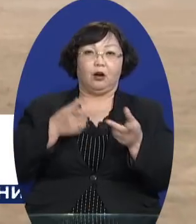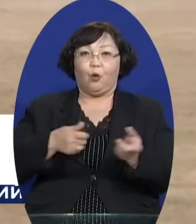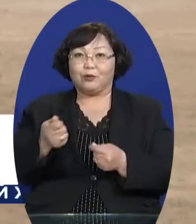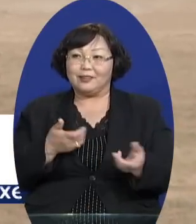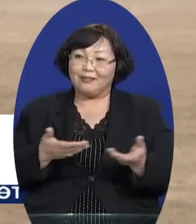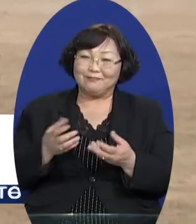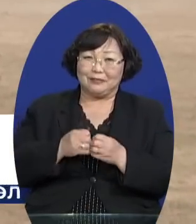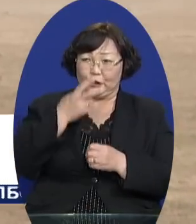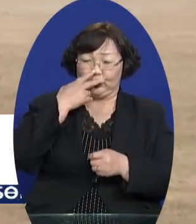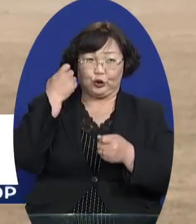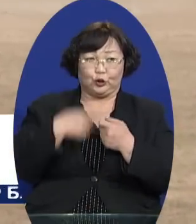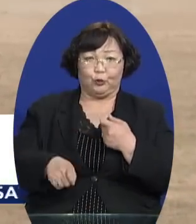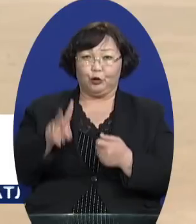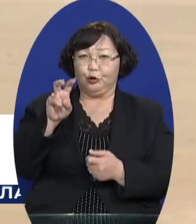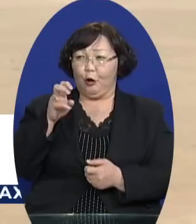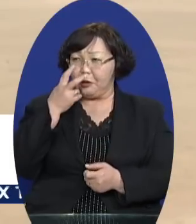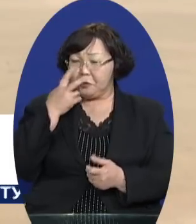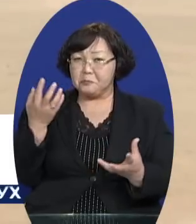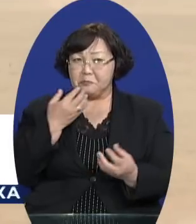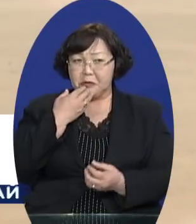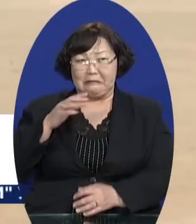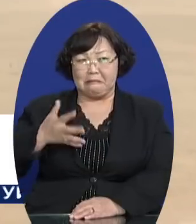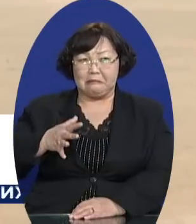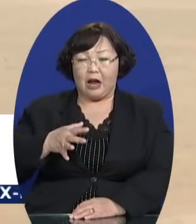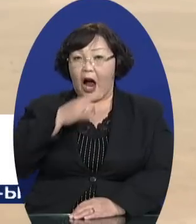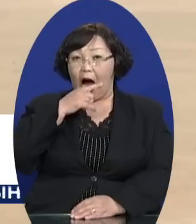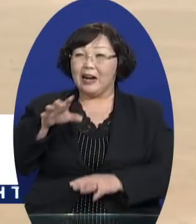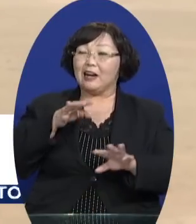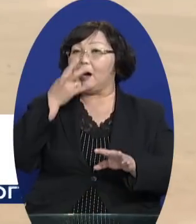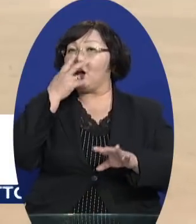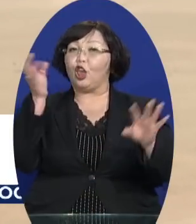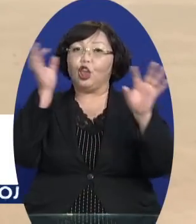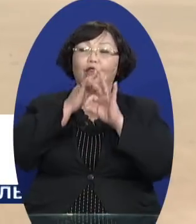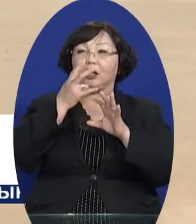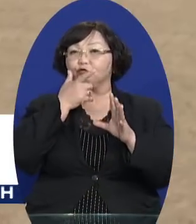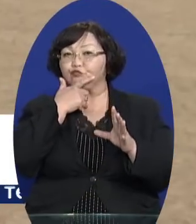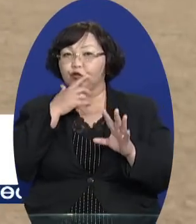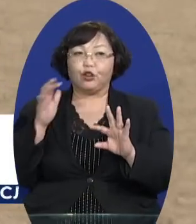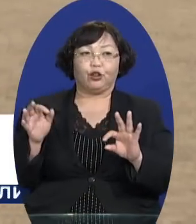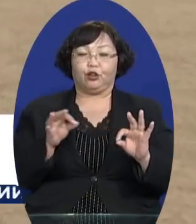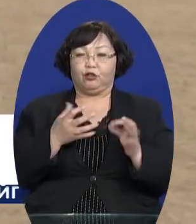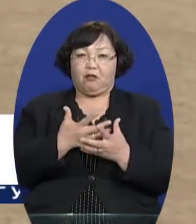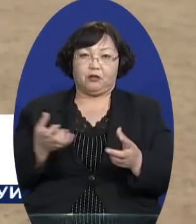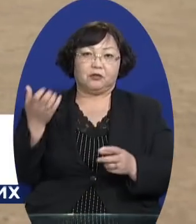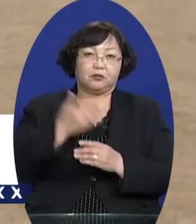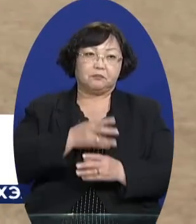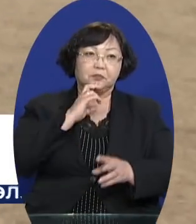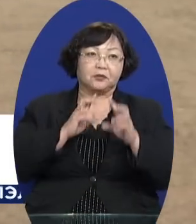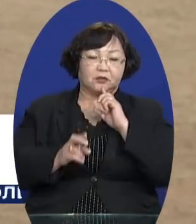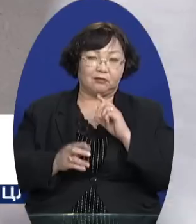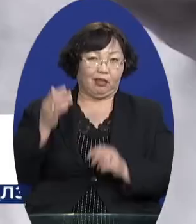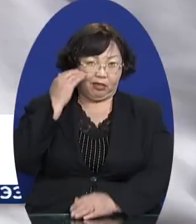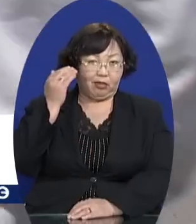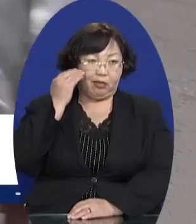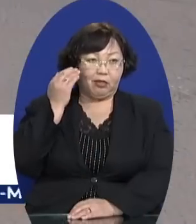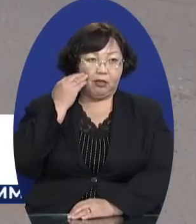тохиромжгүй. Нийтийн бие засах газрын хүрэлцээ тааруухан уралж байгаа мордыг харах боломж бага зэрэг олон бэрхшээл тулгарсаар л байна. Мориг